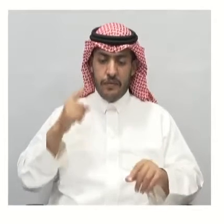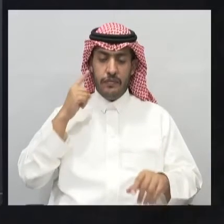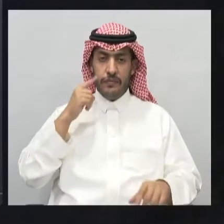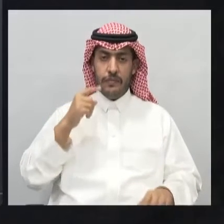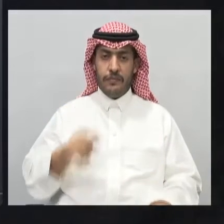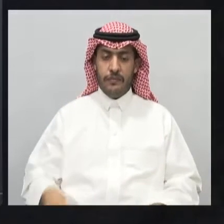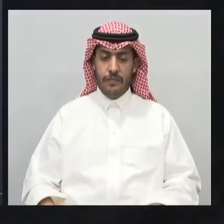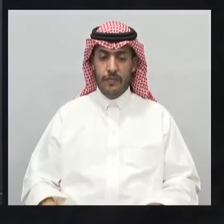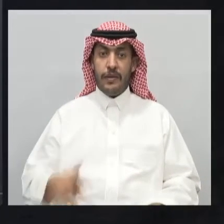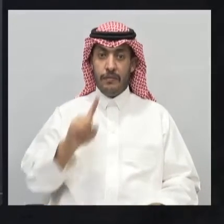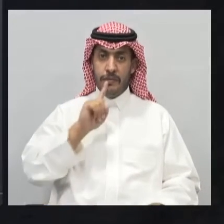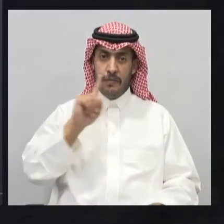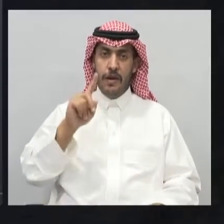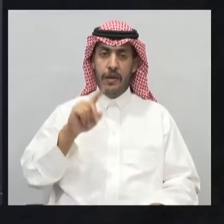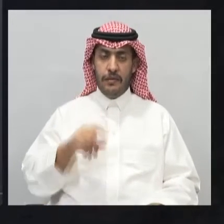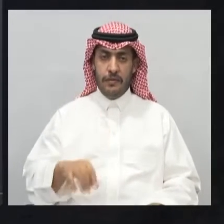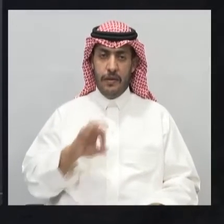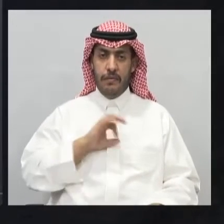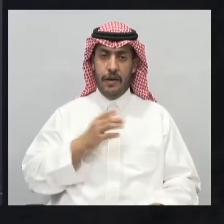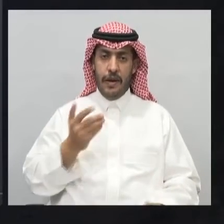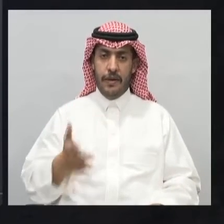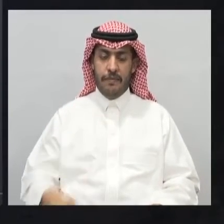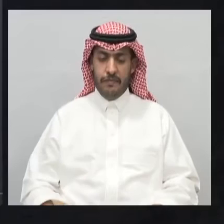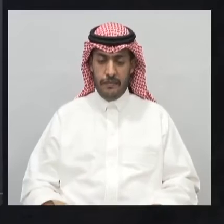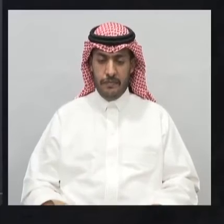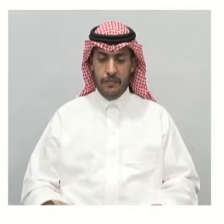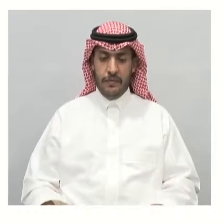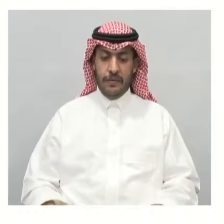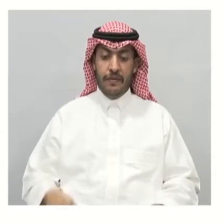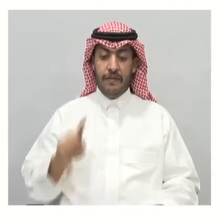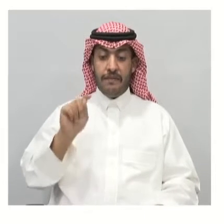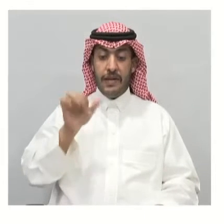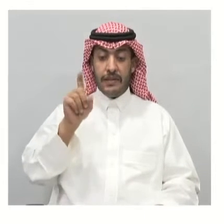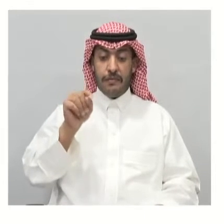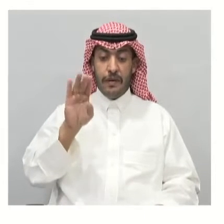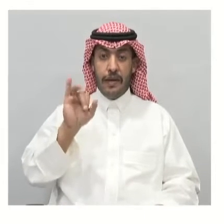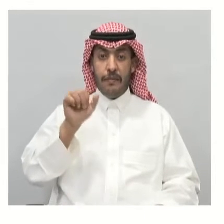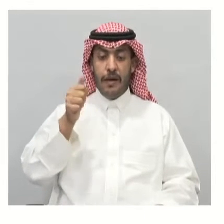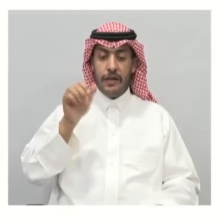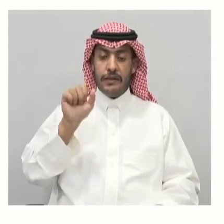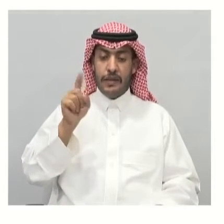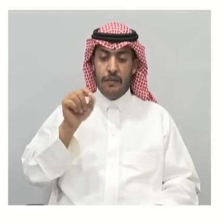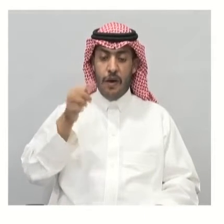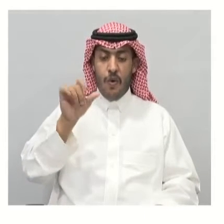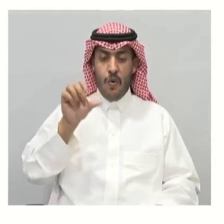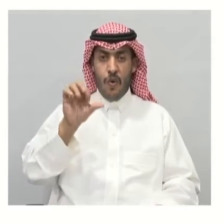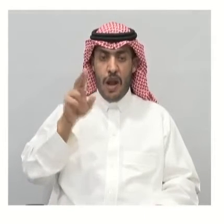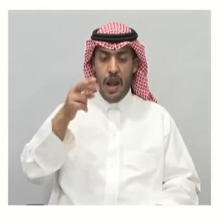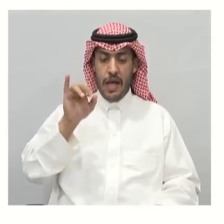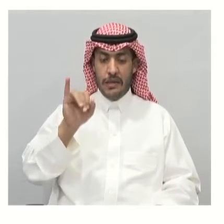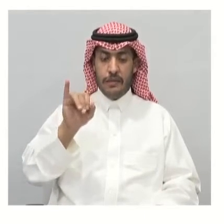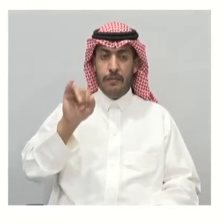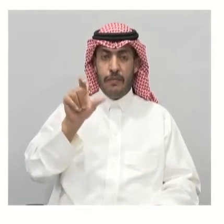الكريمه بسم الله الرحمن الرحيم فصبر كما صبر اولو العزم من الرسل ولا